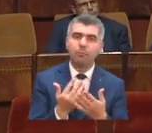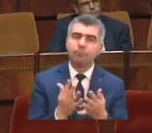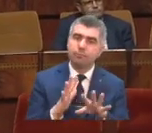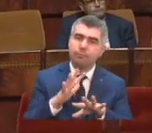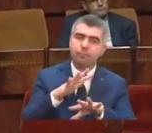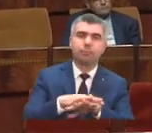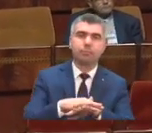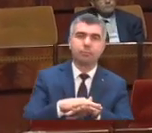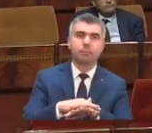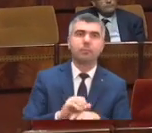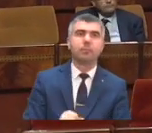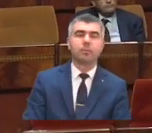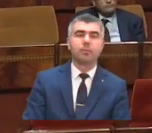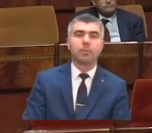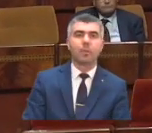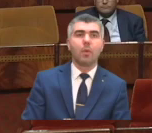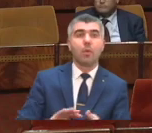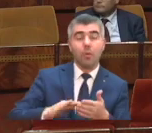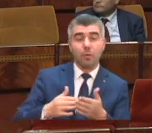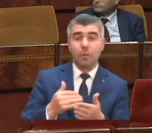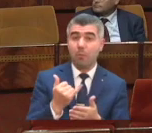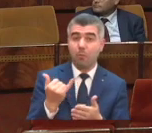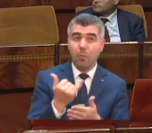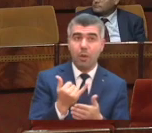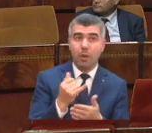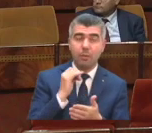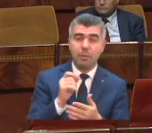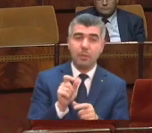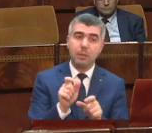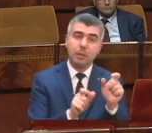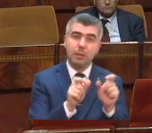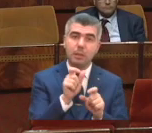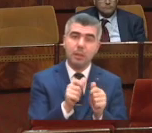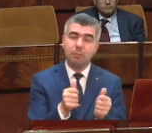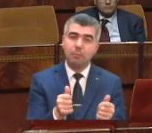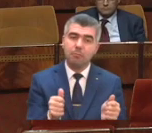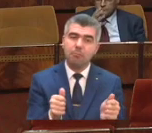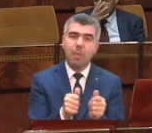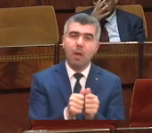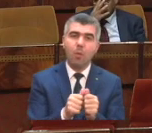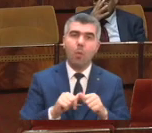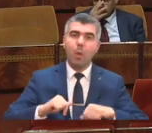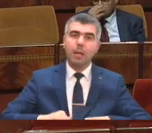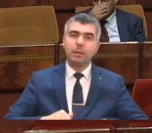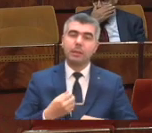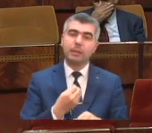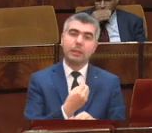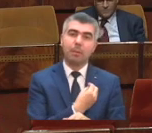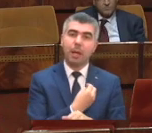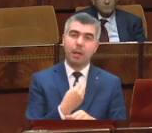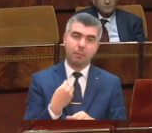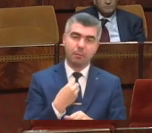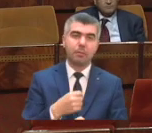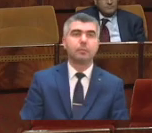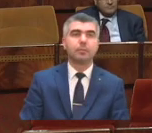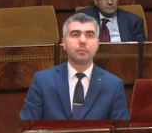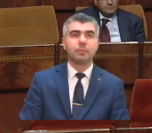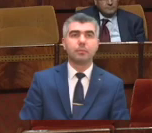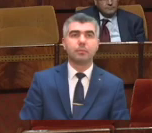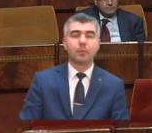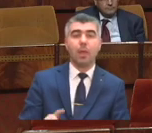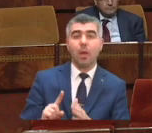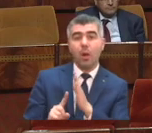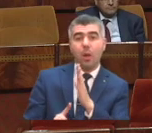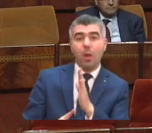خصو تكريس الالتقائية مع الزميل ديالك اللي جالس حداك وزير الصحة، لأن أول